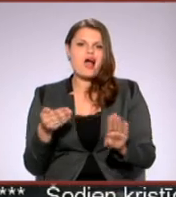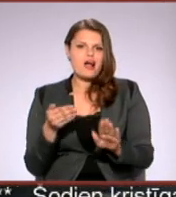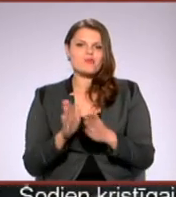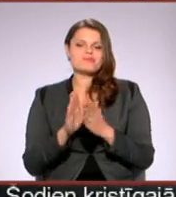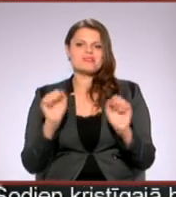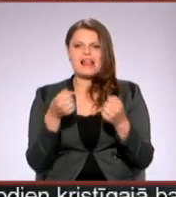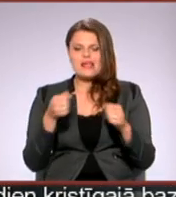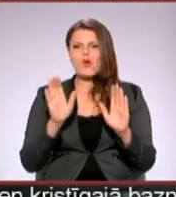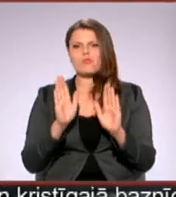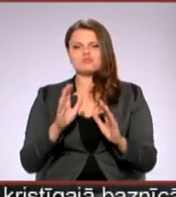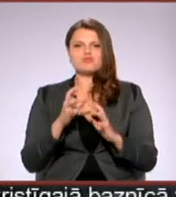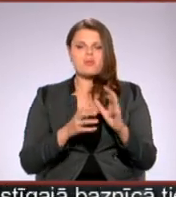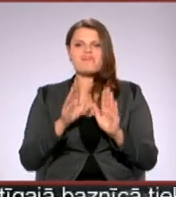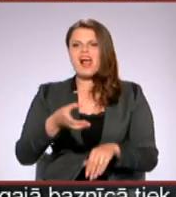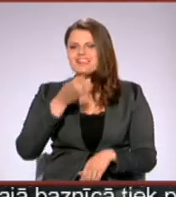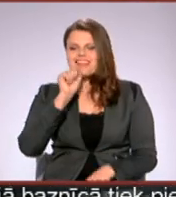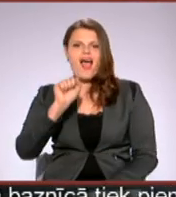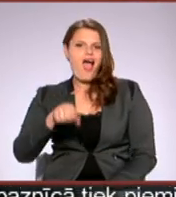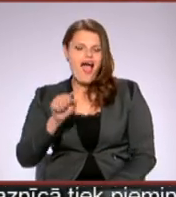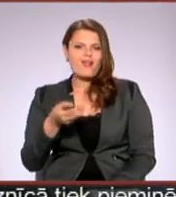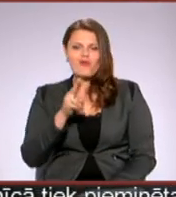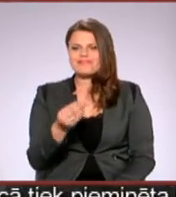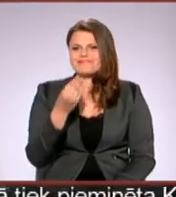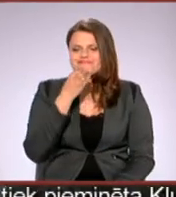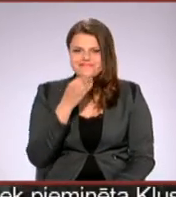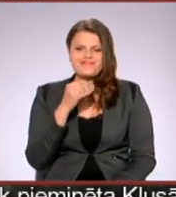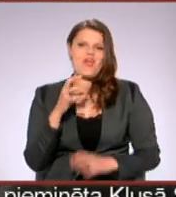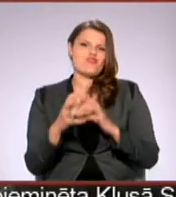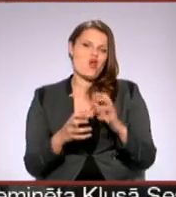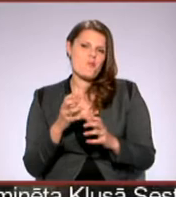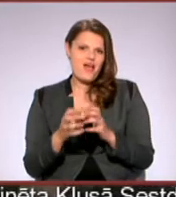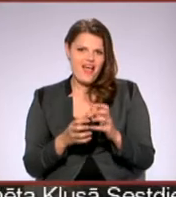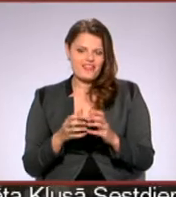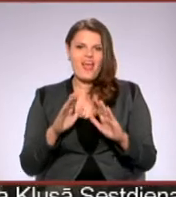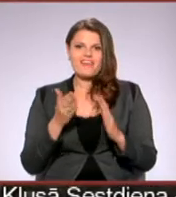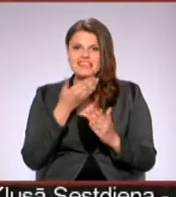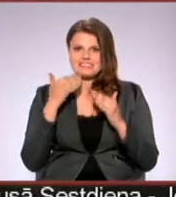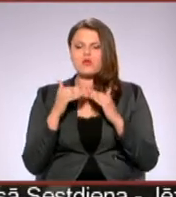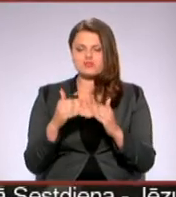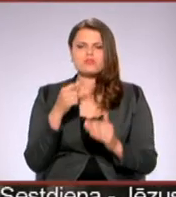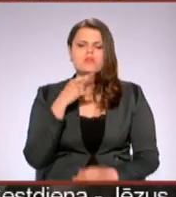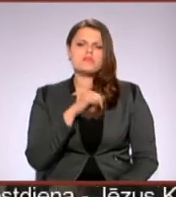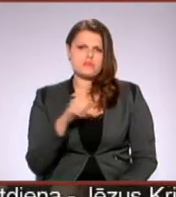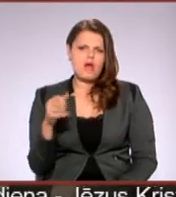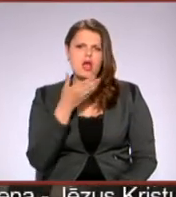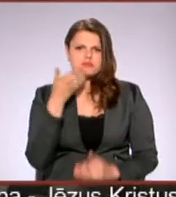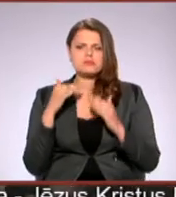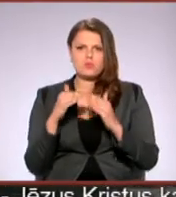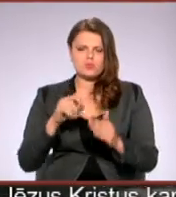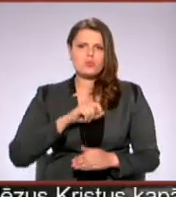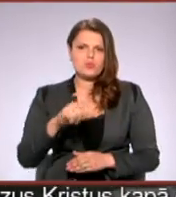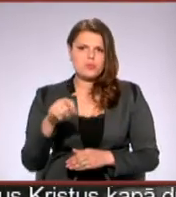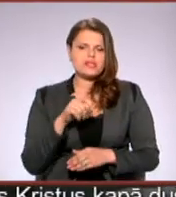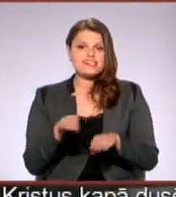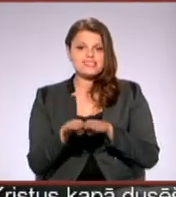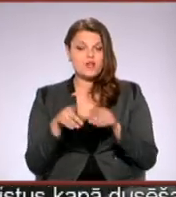būs tomāti. Varēs dzert alu un uzkost tomātu. Bet siltumnīcā jāstāda? Siltumnīcā, jā, protams.